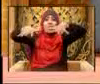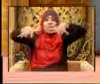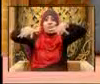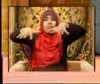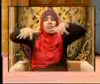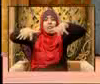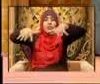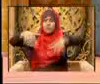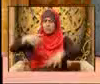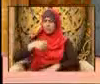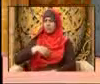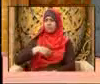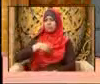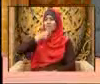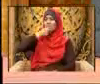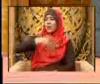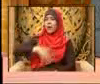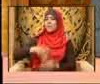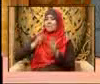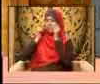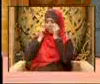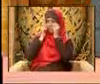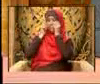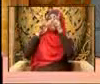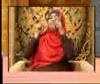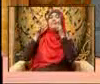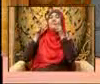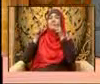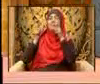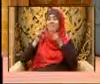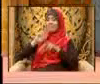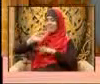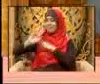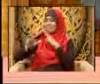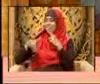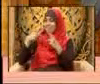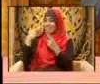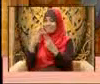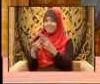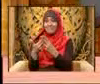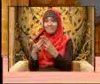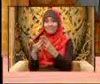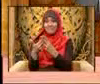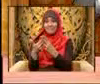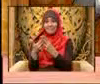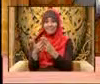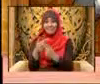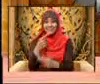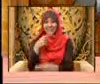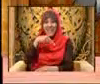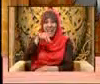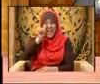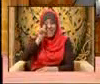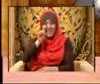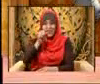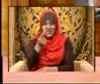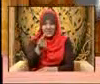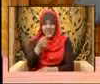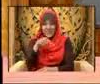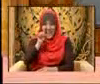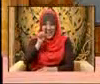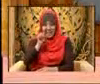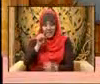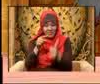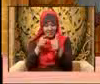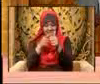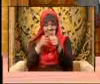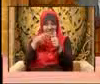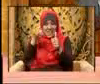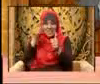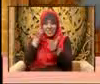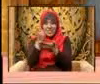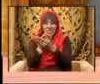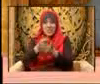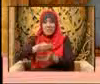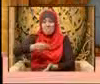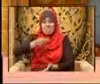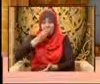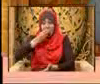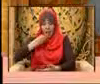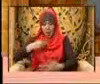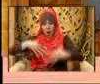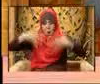دراهم. قال الرسول صلى الله عليه وسلم هك خذ بها طعاما